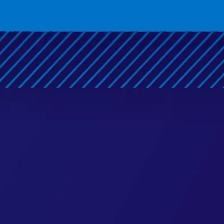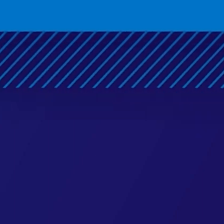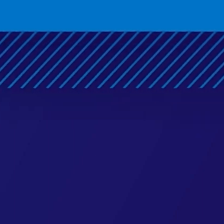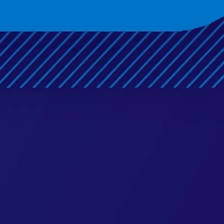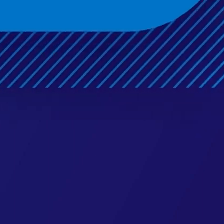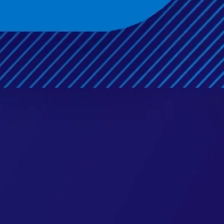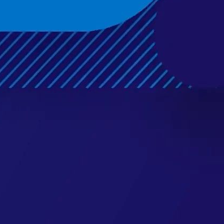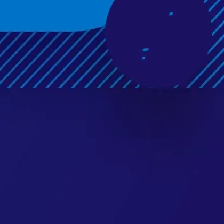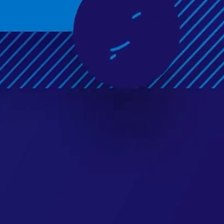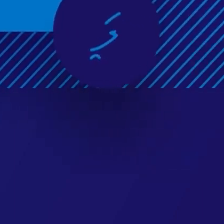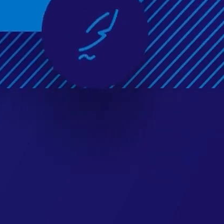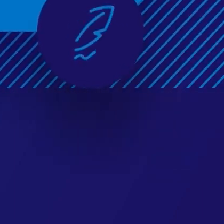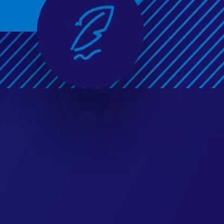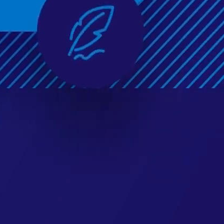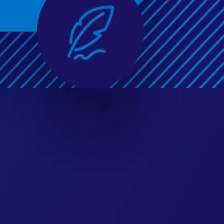Evet